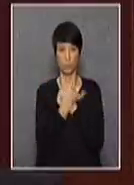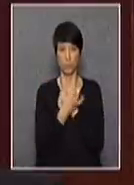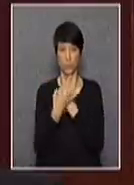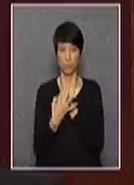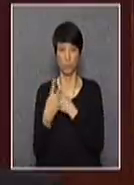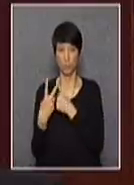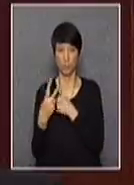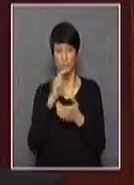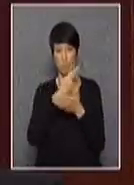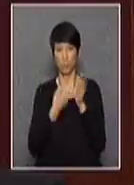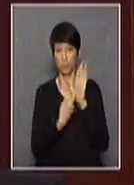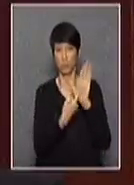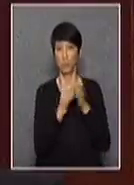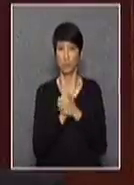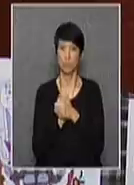案。